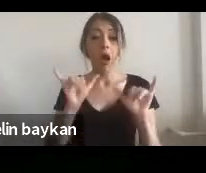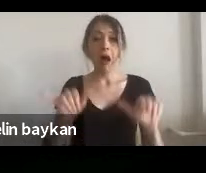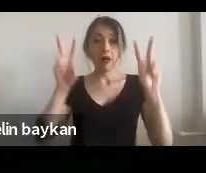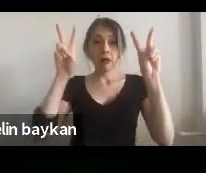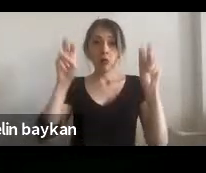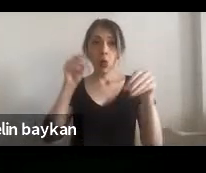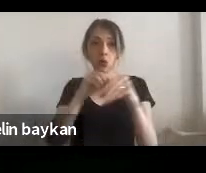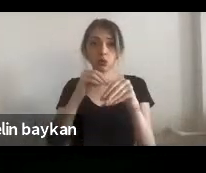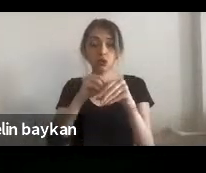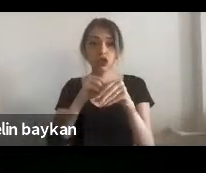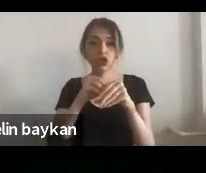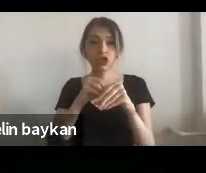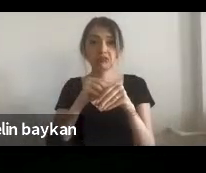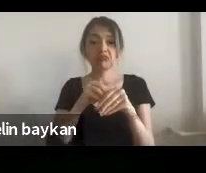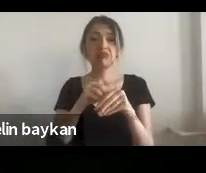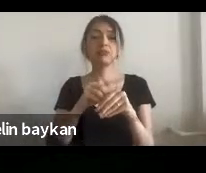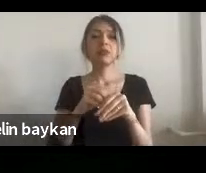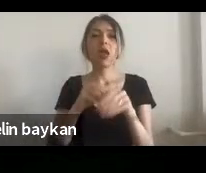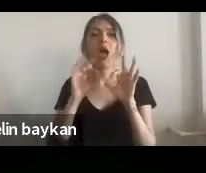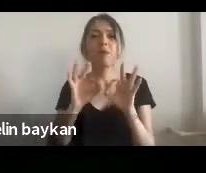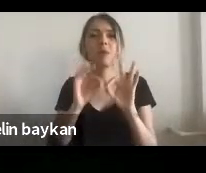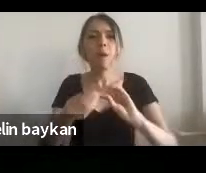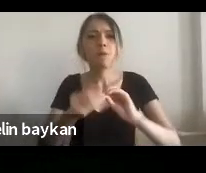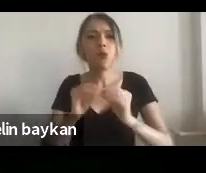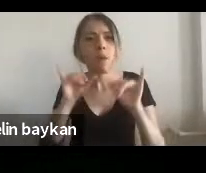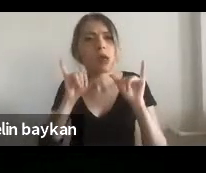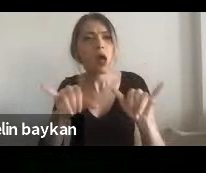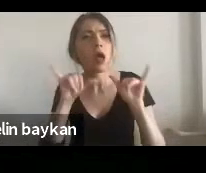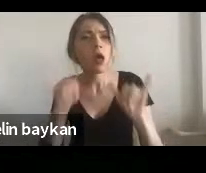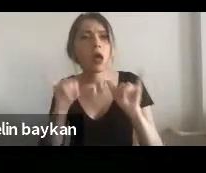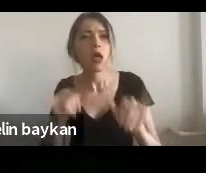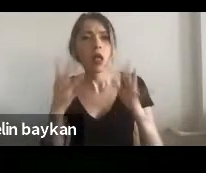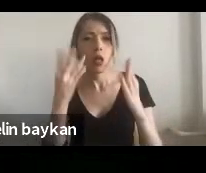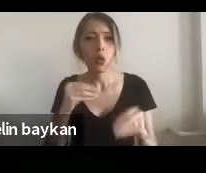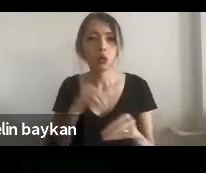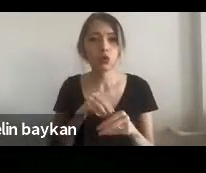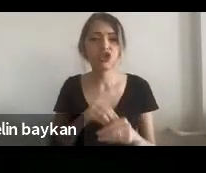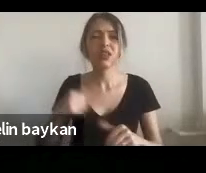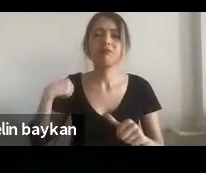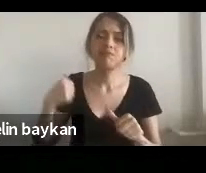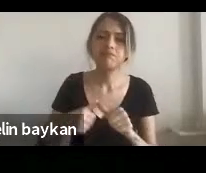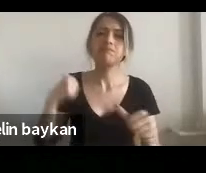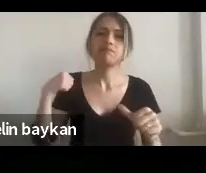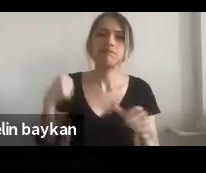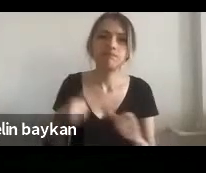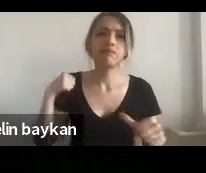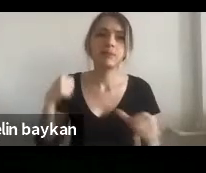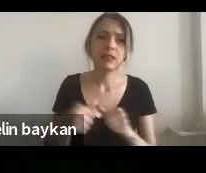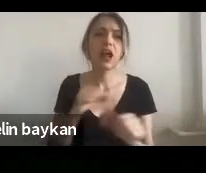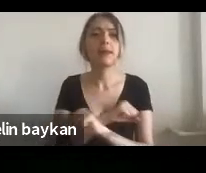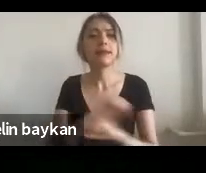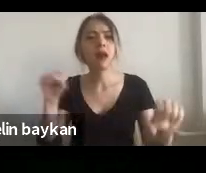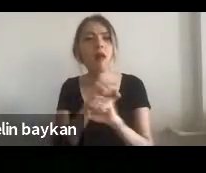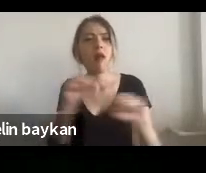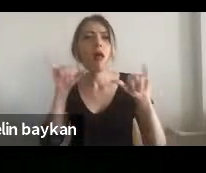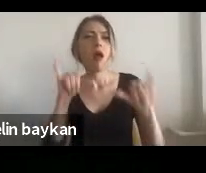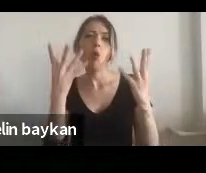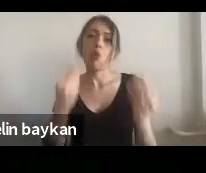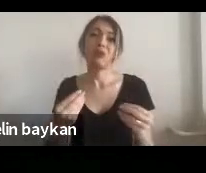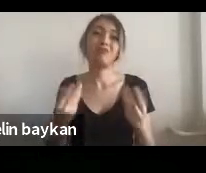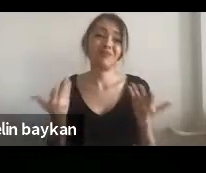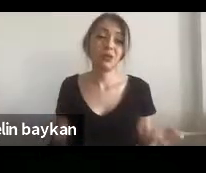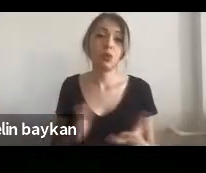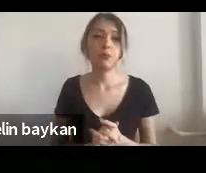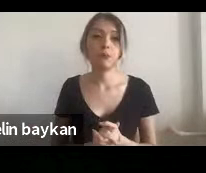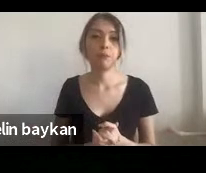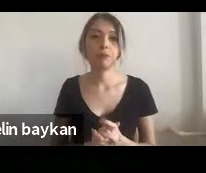gerekli önlemler iç hukukta alınmadığı için tekrar tekrar benzer ihlaller söz konusu olabiliyor. Mesela